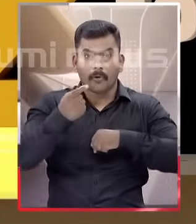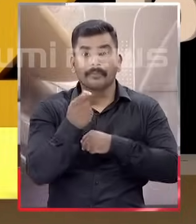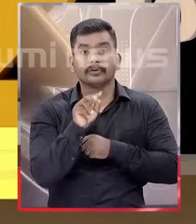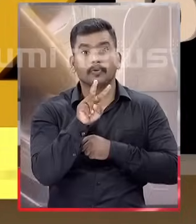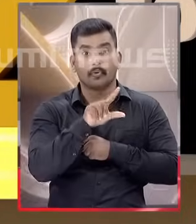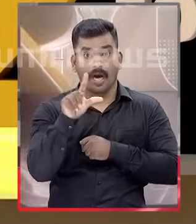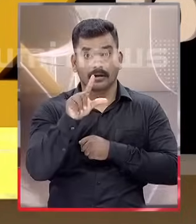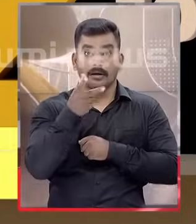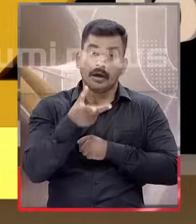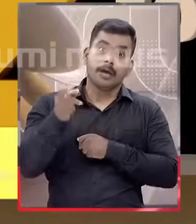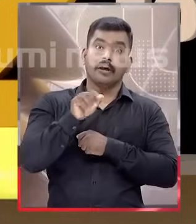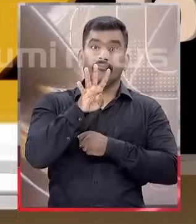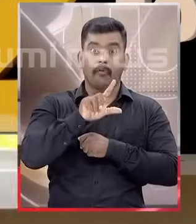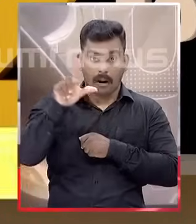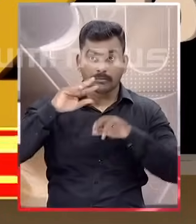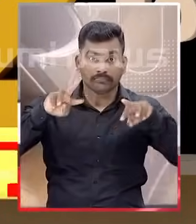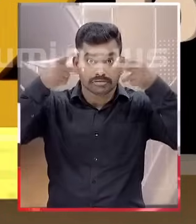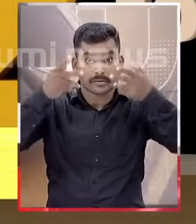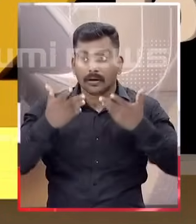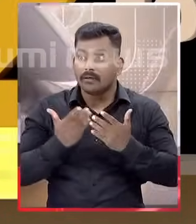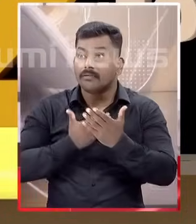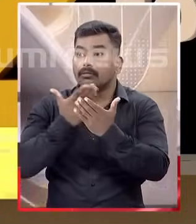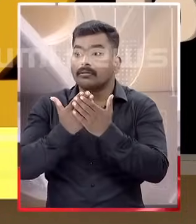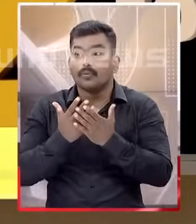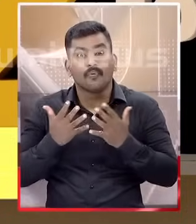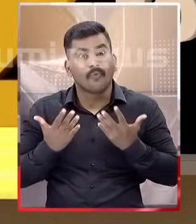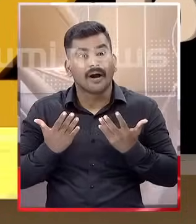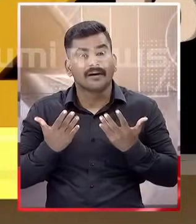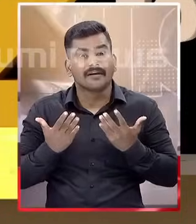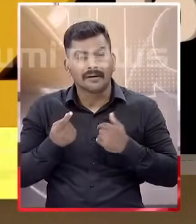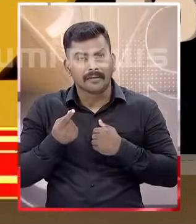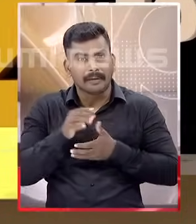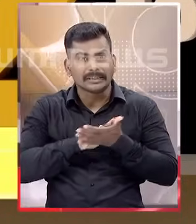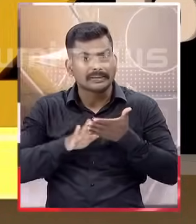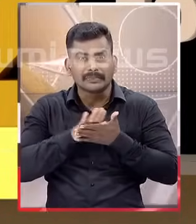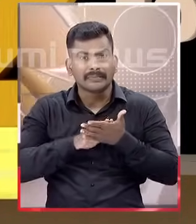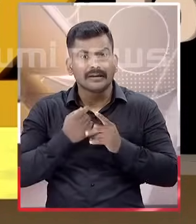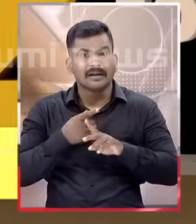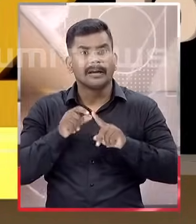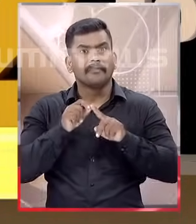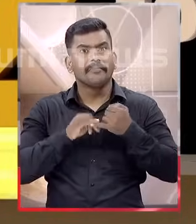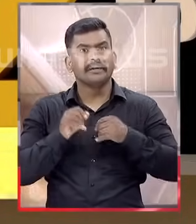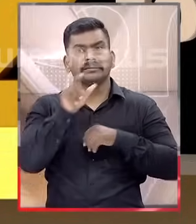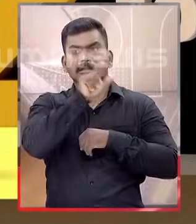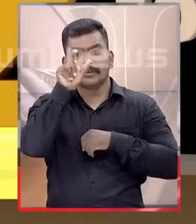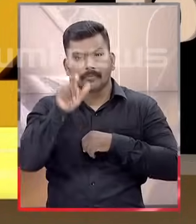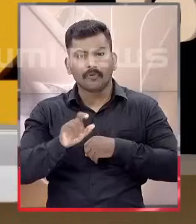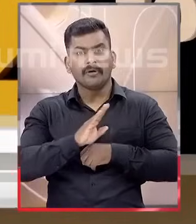തീറ്റിപ്പോറ്റാൻ ശ്രമിക്കേണ്ടതുണ്ടോ നമുക്ക്? അങ്ങനെ ഒരു ശുപാർശ ധനവകുപ്പിലേക്ക് വരുമ്പോൾ എന്ത് യോജ്യമായ യുക്തമായ